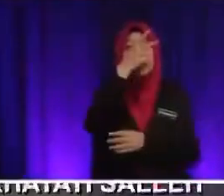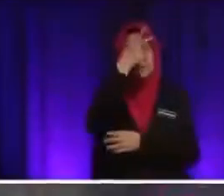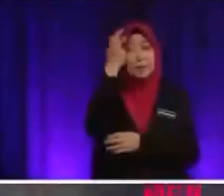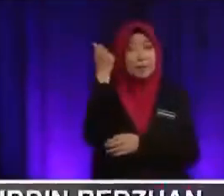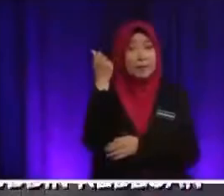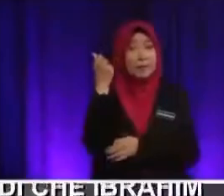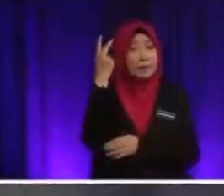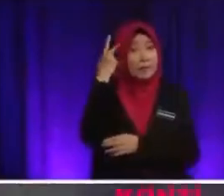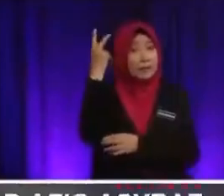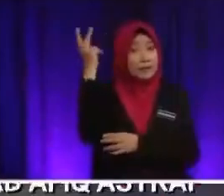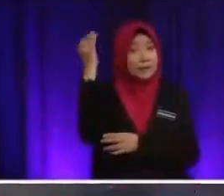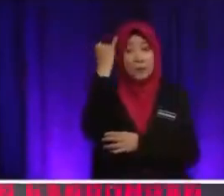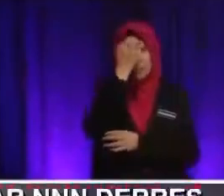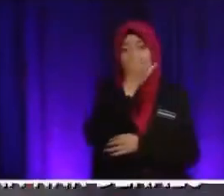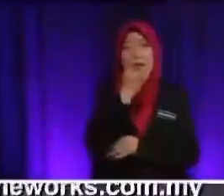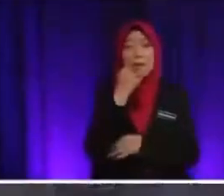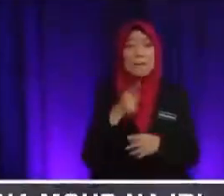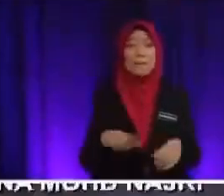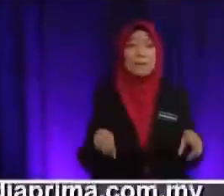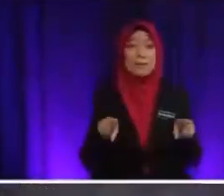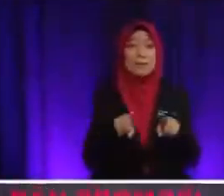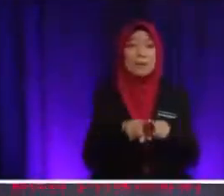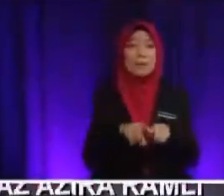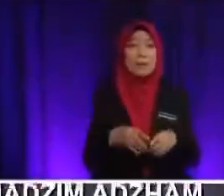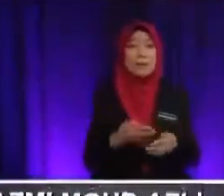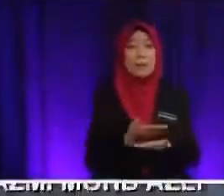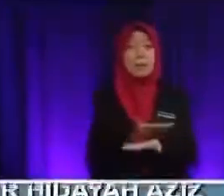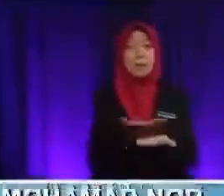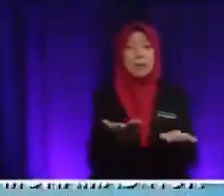Kenangan indah bersamamu